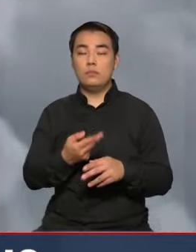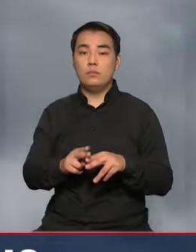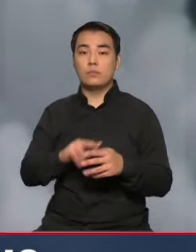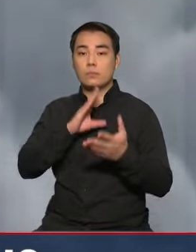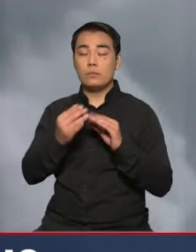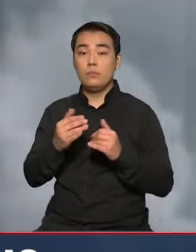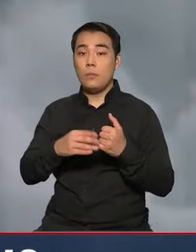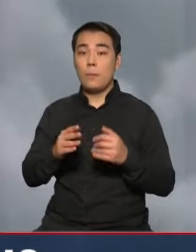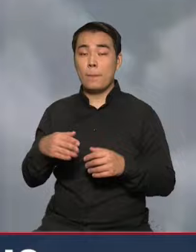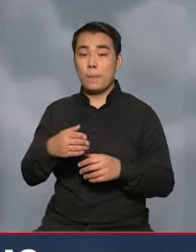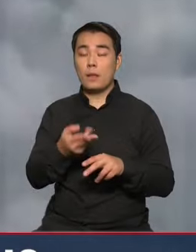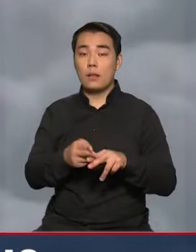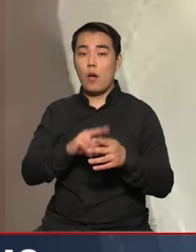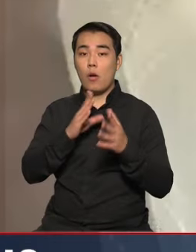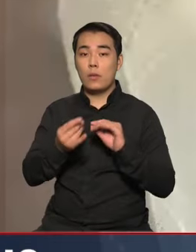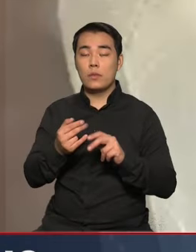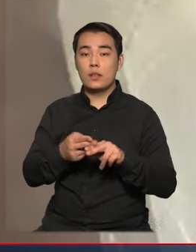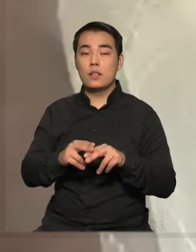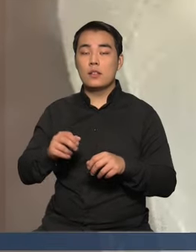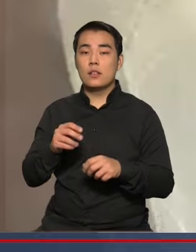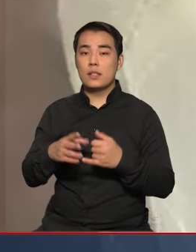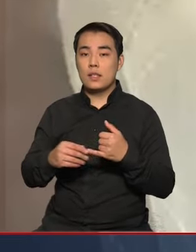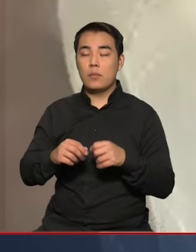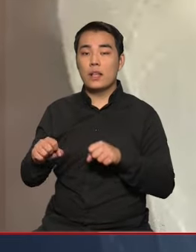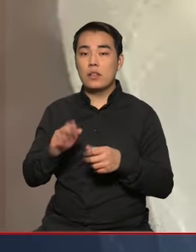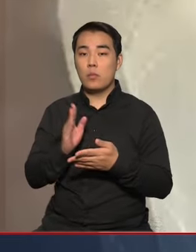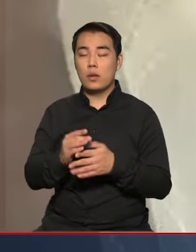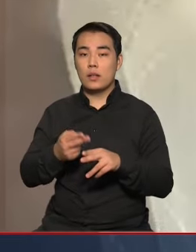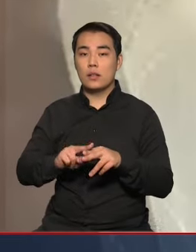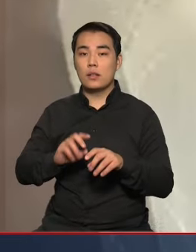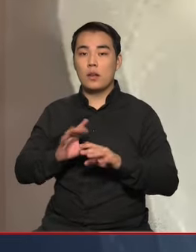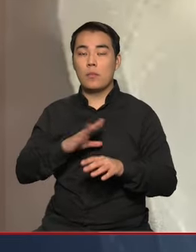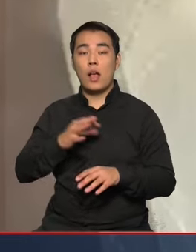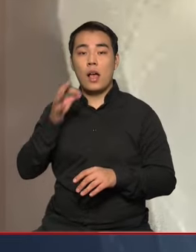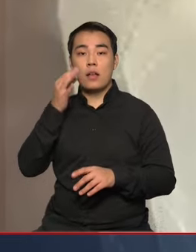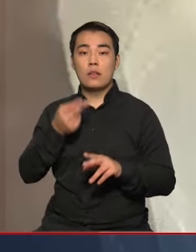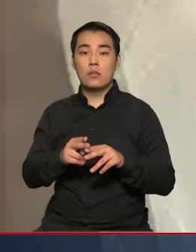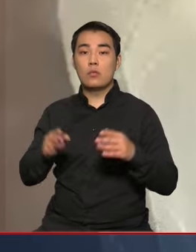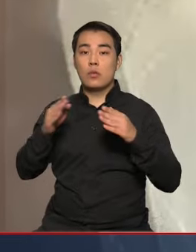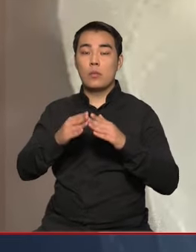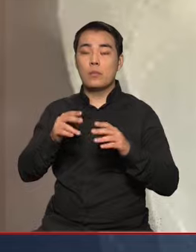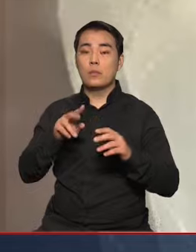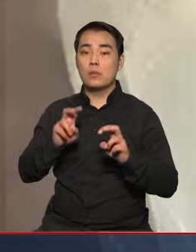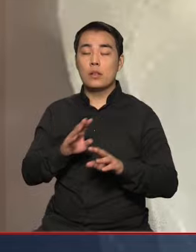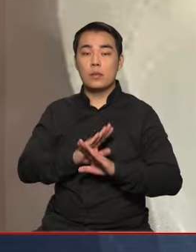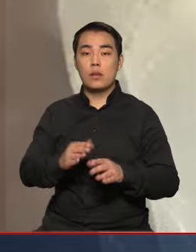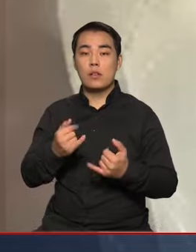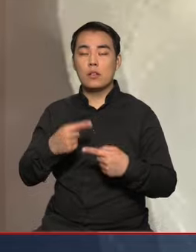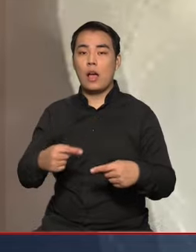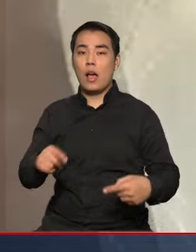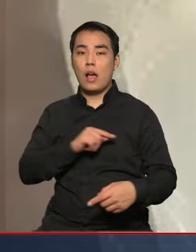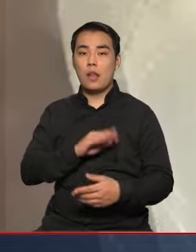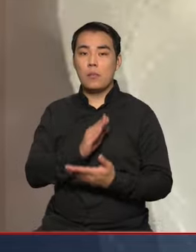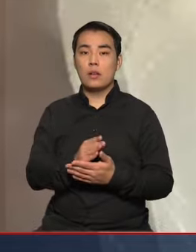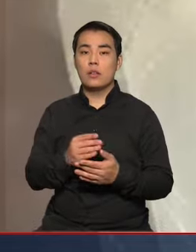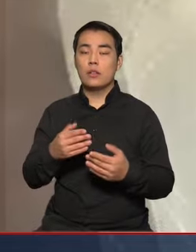білген. Тышқандар жердің бетіне шығады. Мысық болса үйде тыным таппай, жаңағы басқа мінез көрсетеді. Есікке